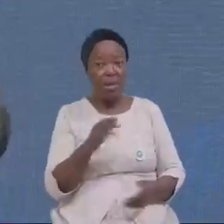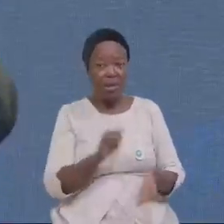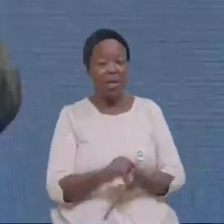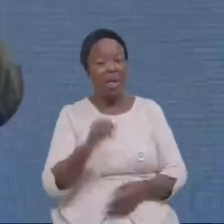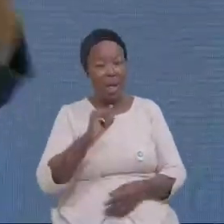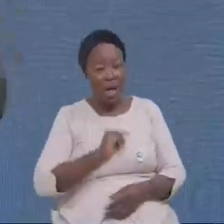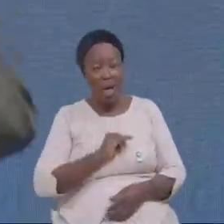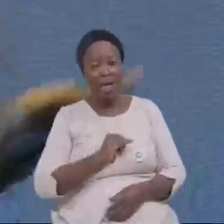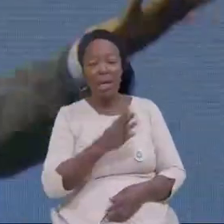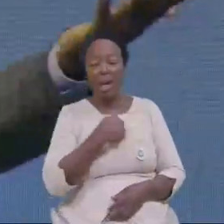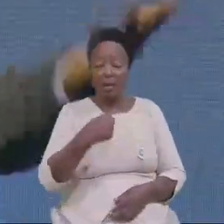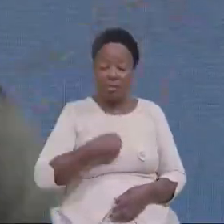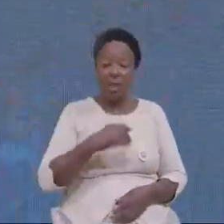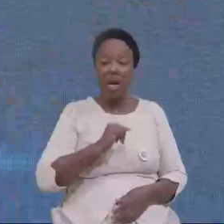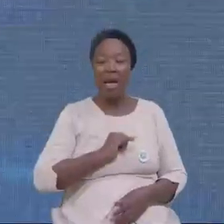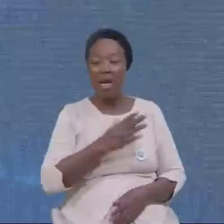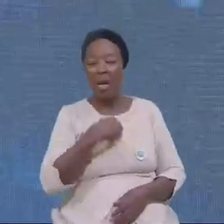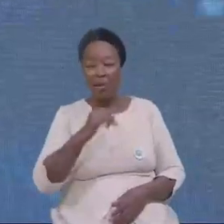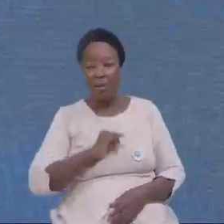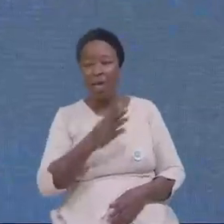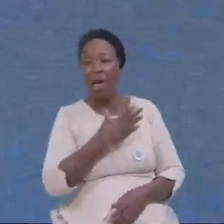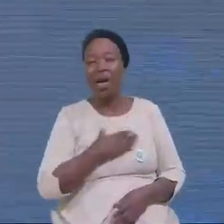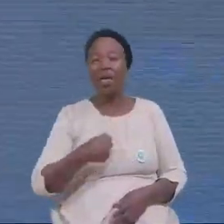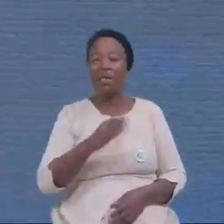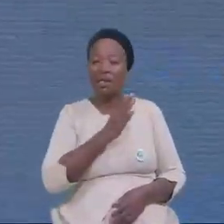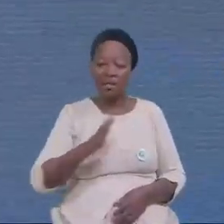Il voit moi, je, moi et Christ en moi.